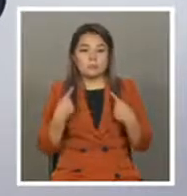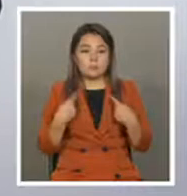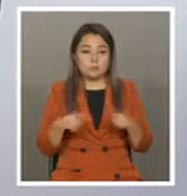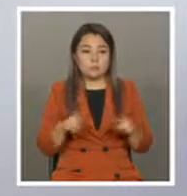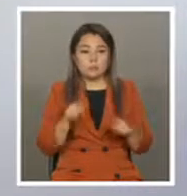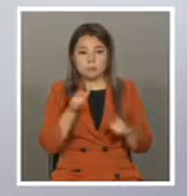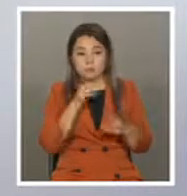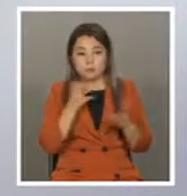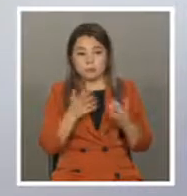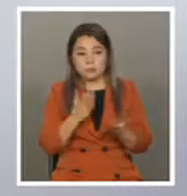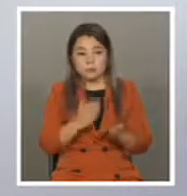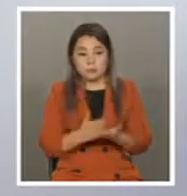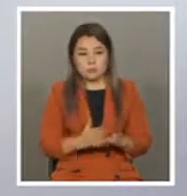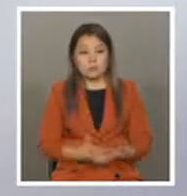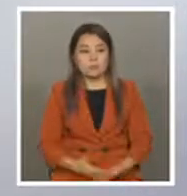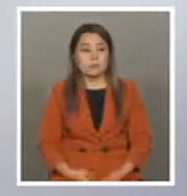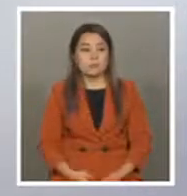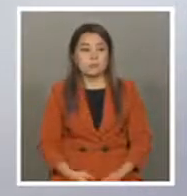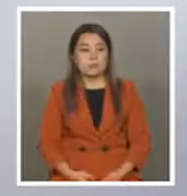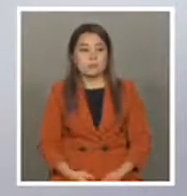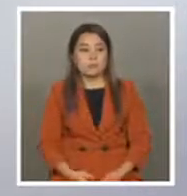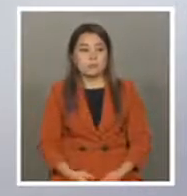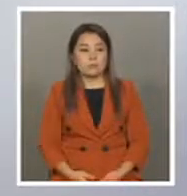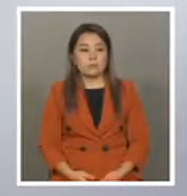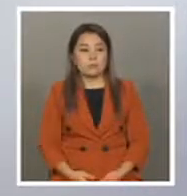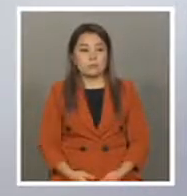бола алмайды.